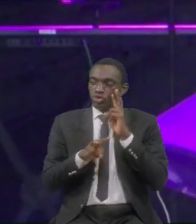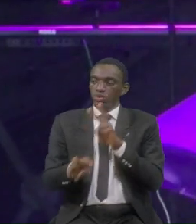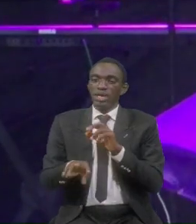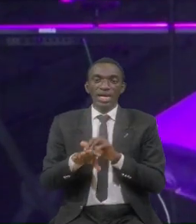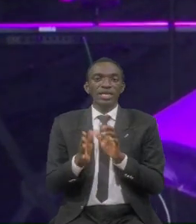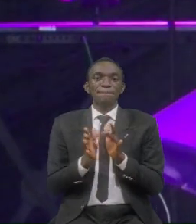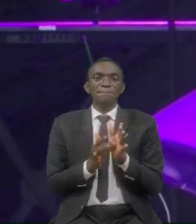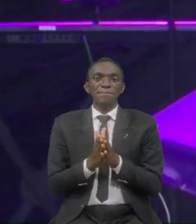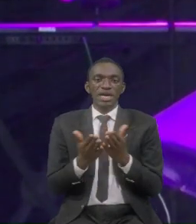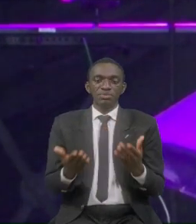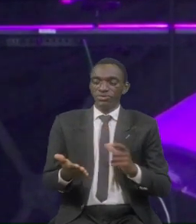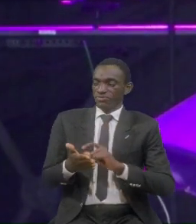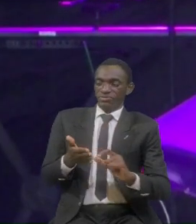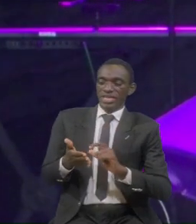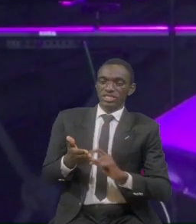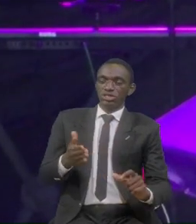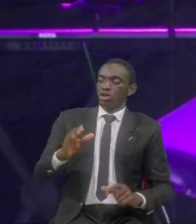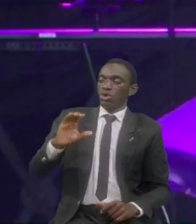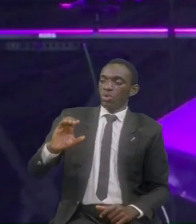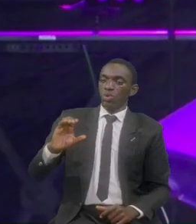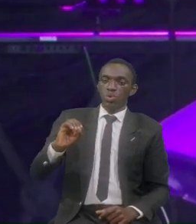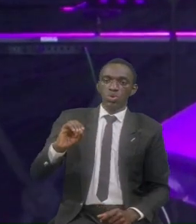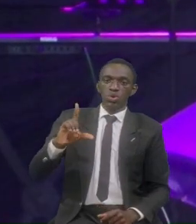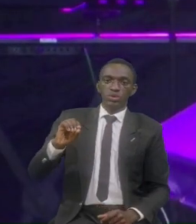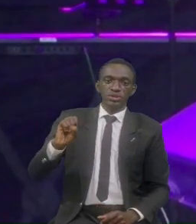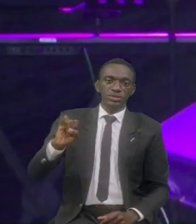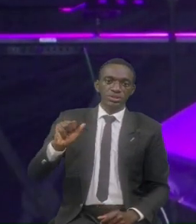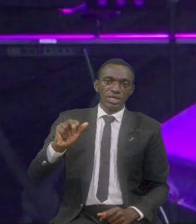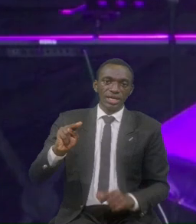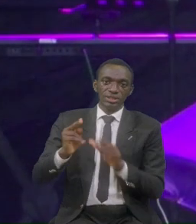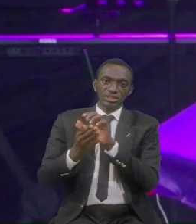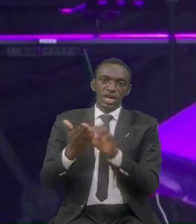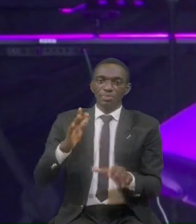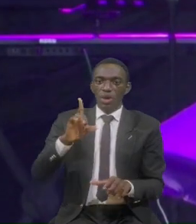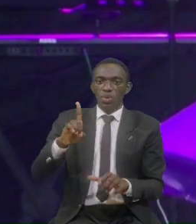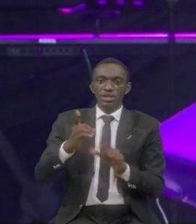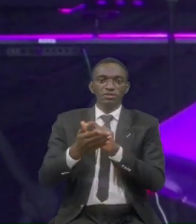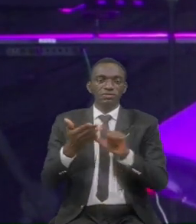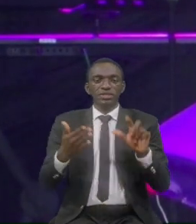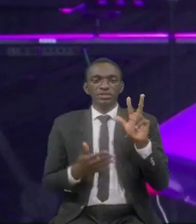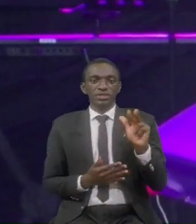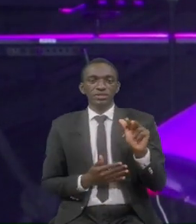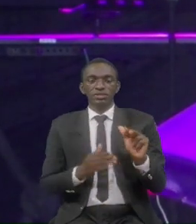Colossians kapitulo 1. And I'm reading from verse 13. Versículo 13. Colossians chapter